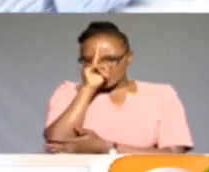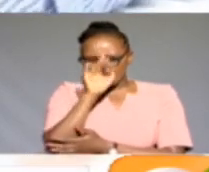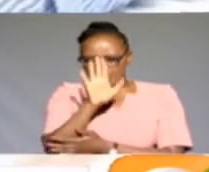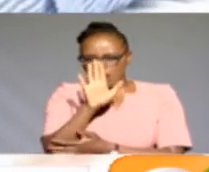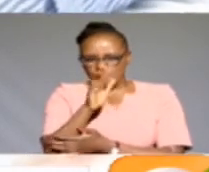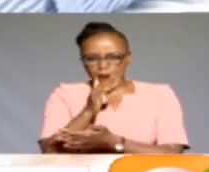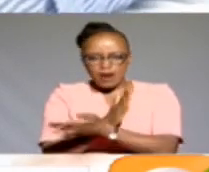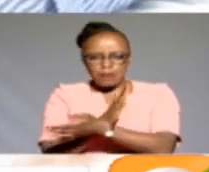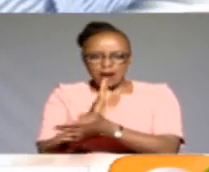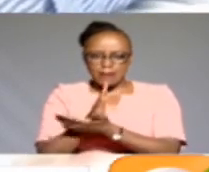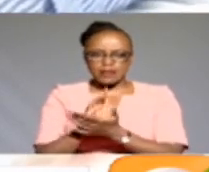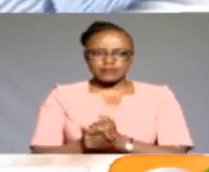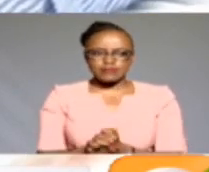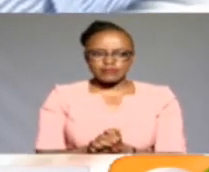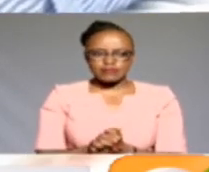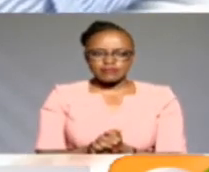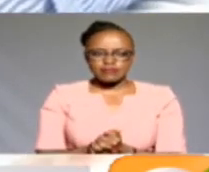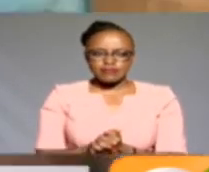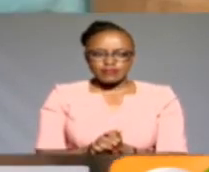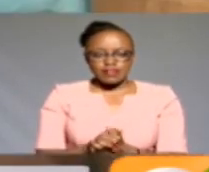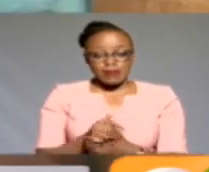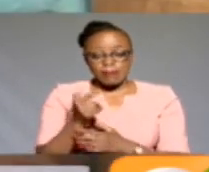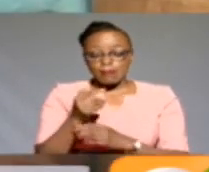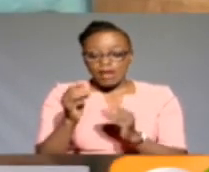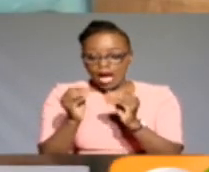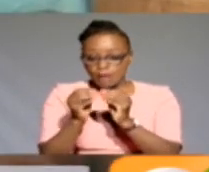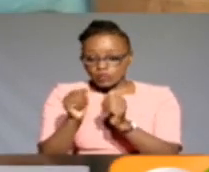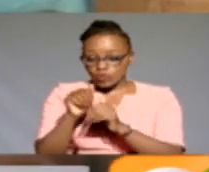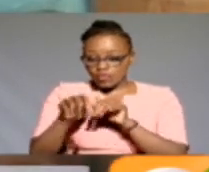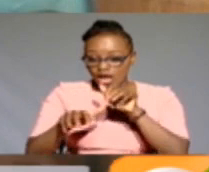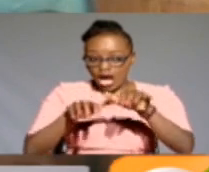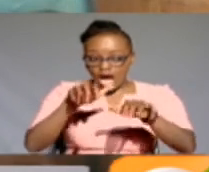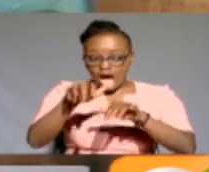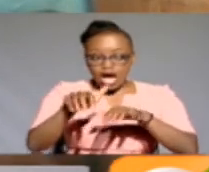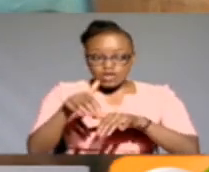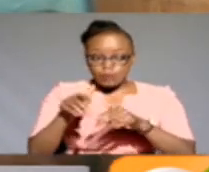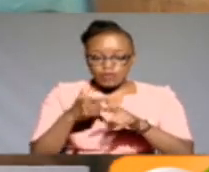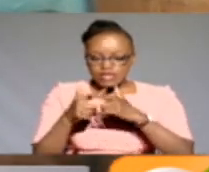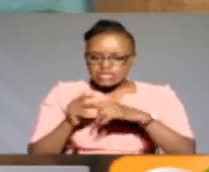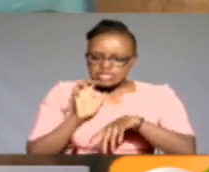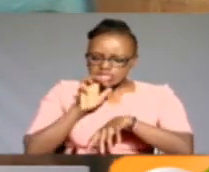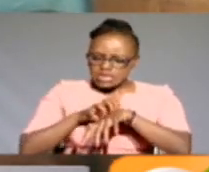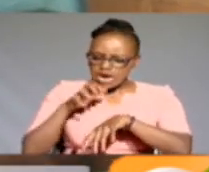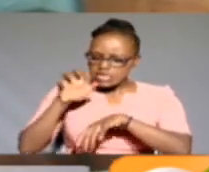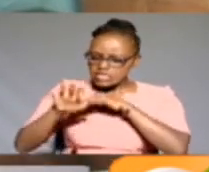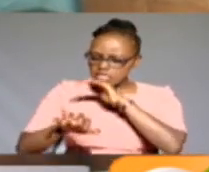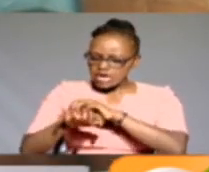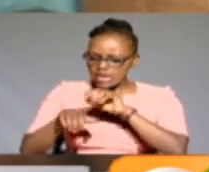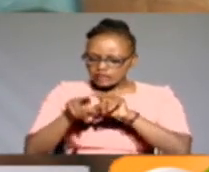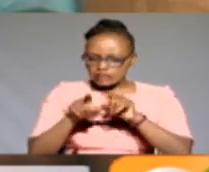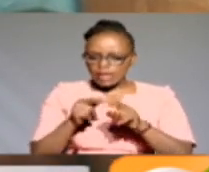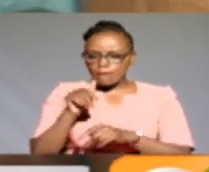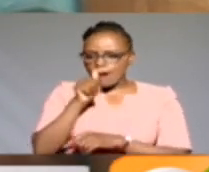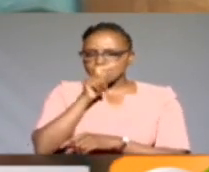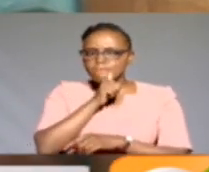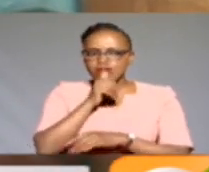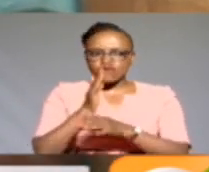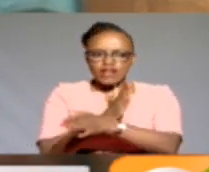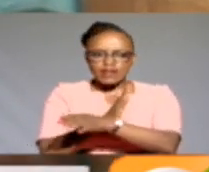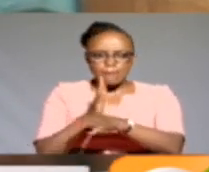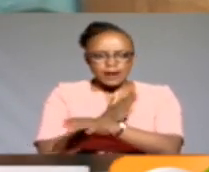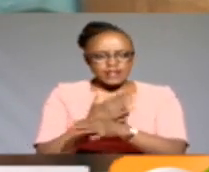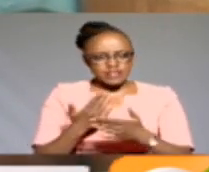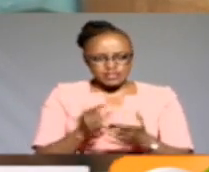injuries. Nili pata tu na huyo mnyama kaningata, aliningata ngata sana, linuma hadi sehemu za siri. Na ujue sehemu za